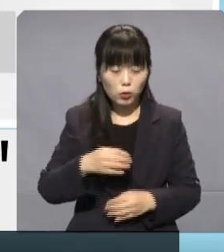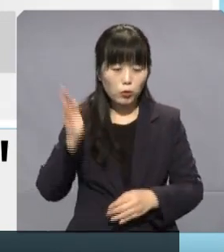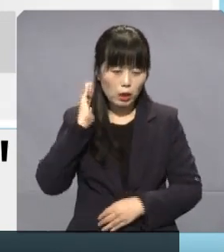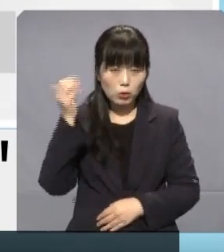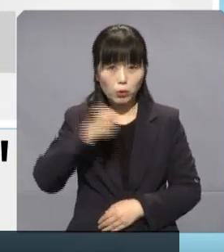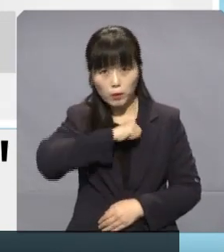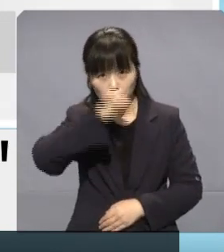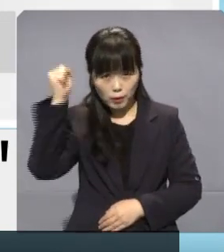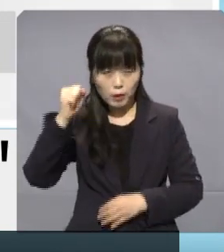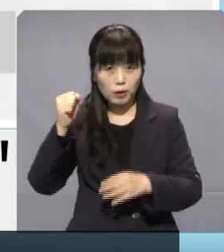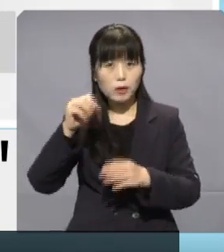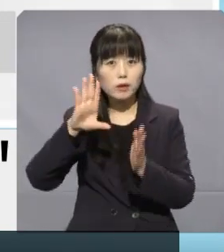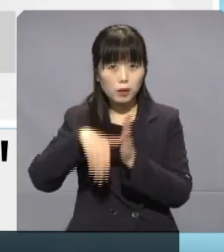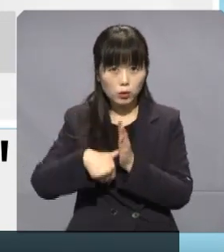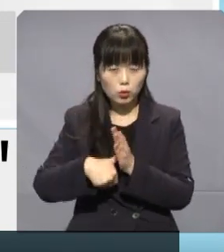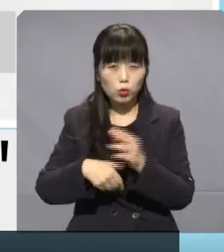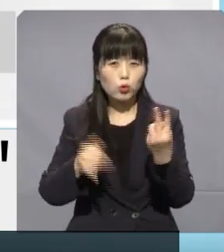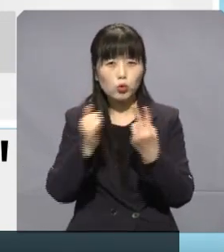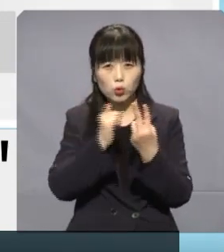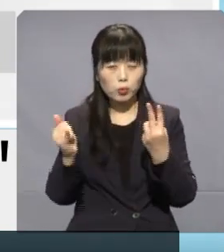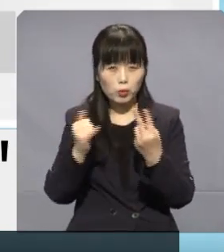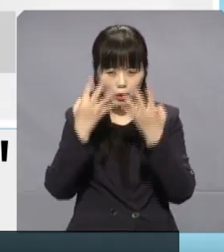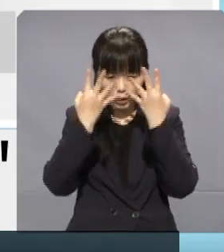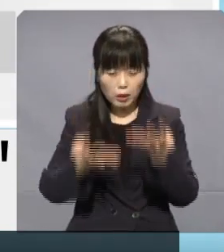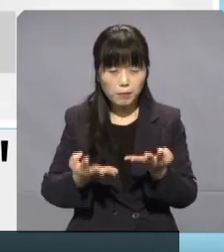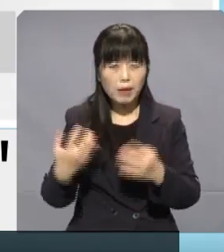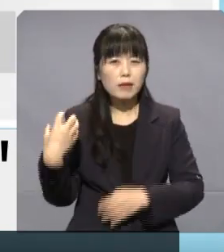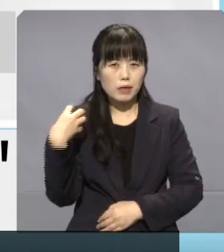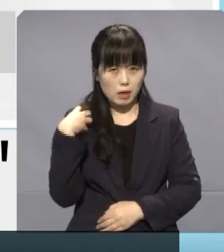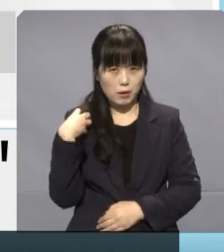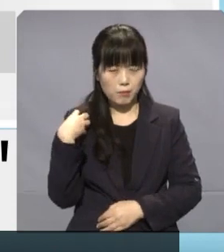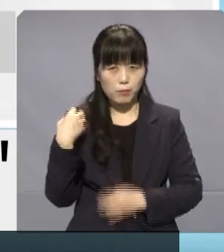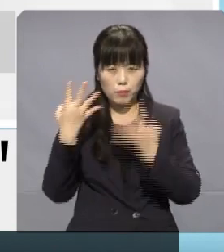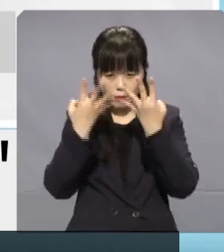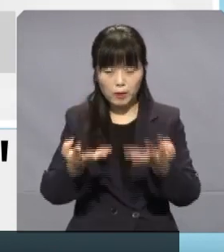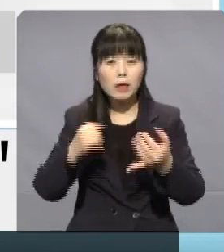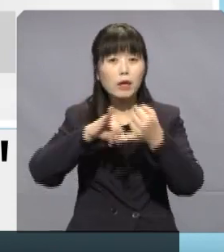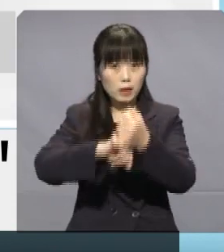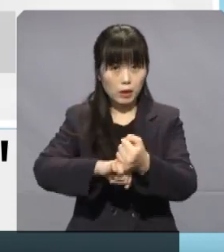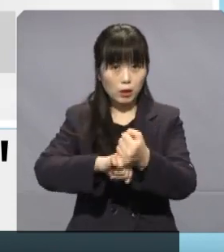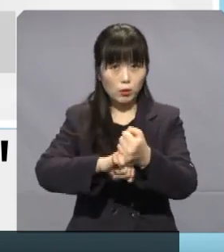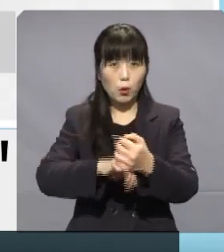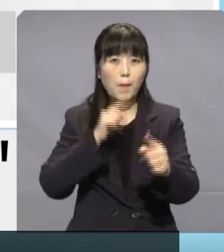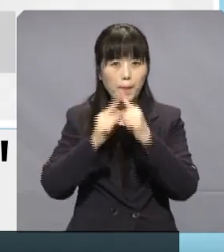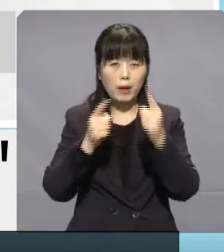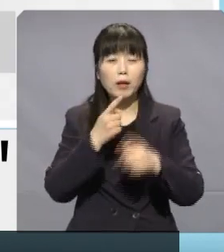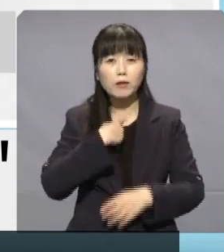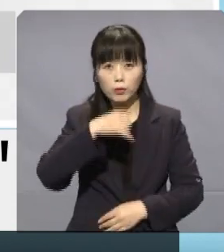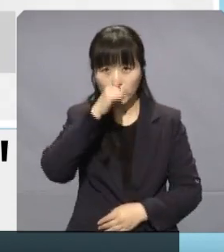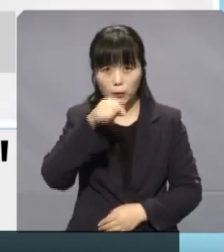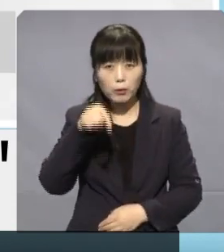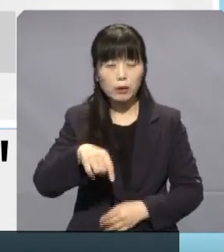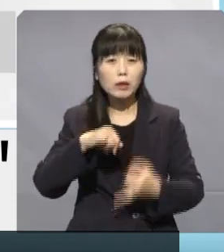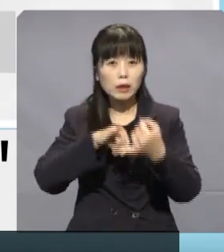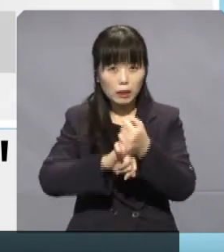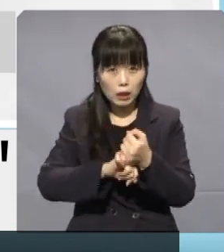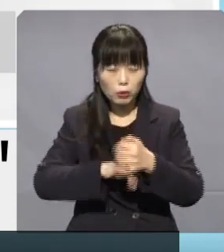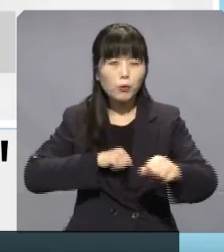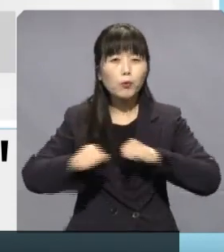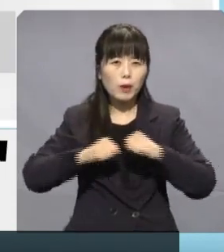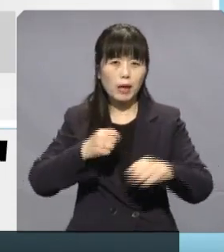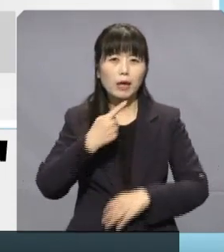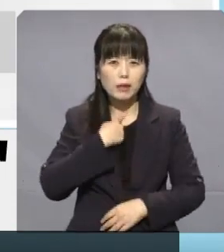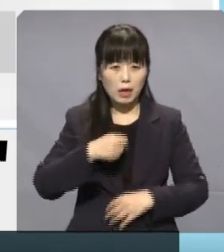나서도 전직 대통령 두 분에 대한 사면은 책임지고 하겠다라고 하는 예. 약속을 그런 발언들을 해왔던 것 같고 그 약속을 이행한다.